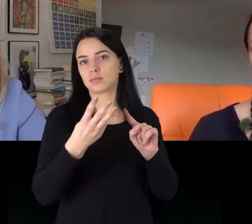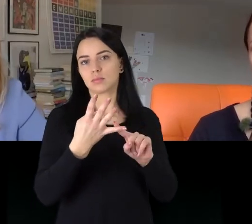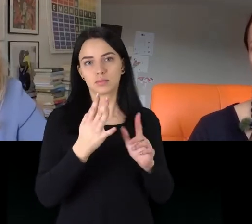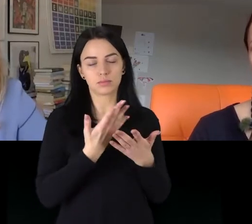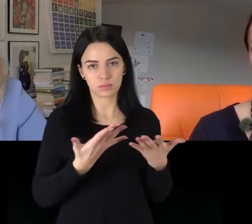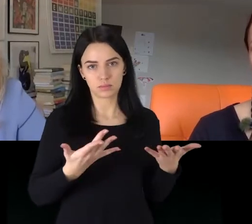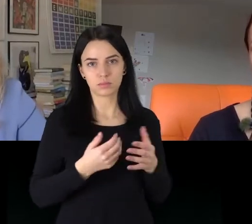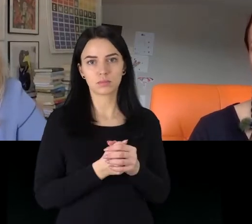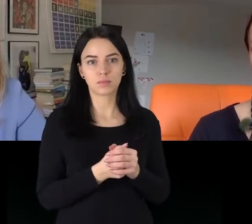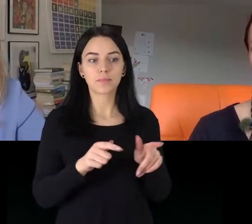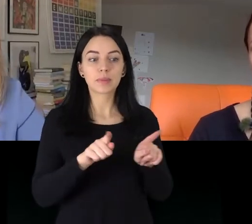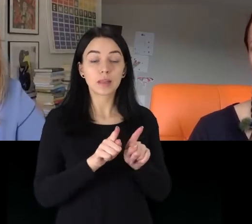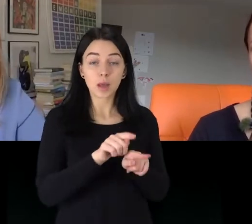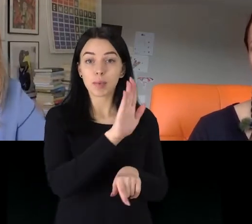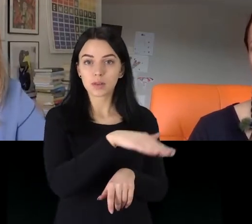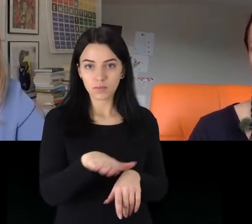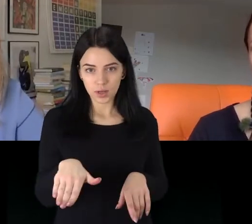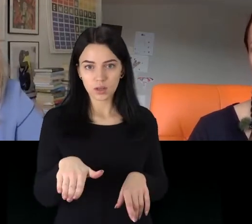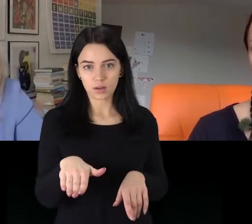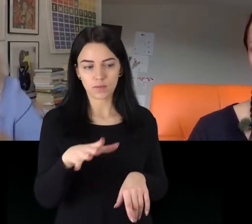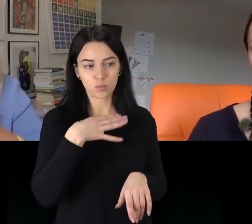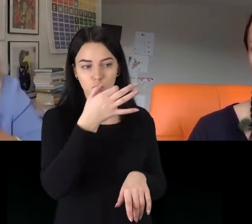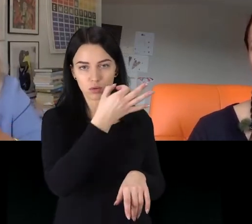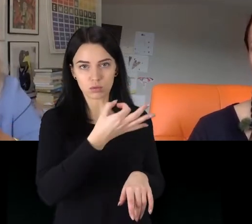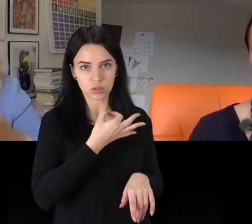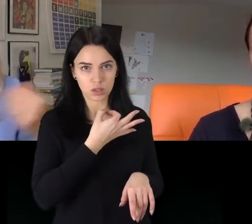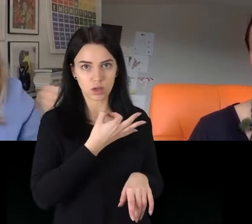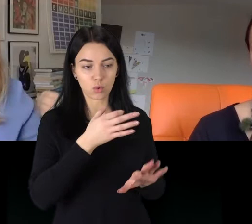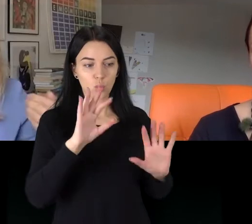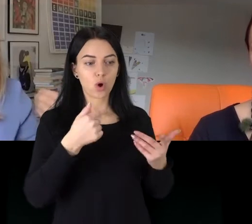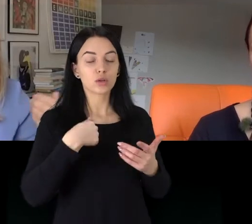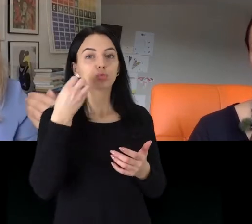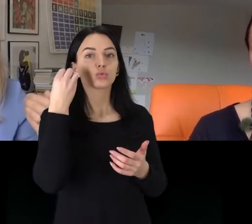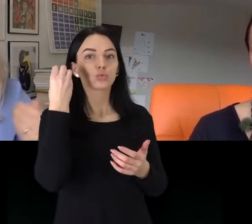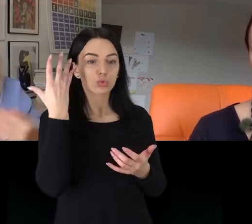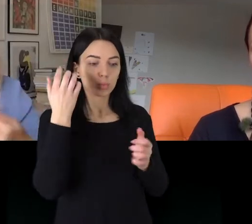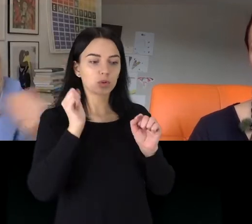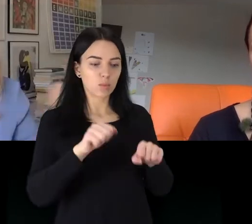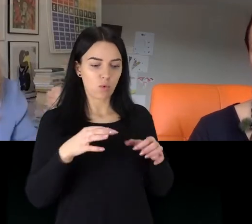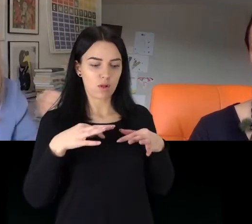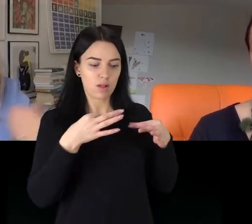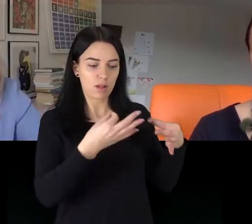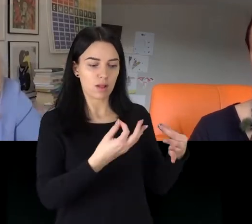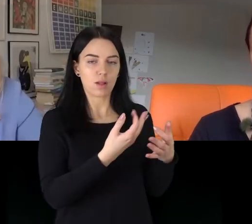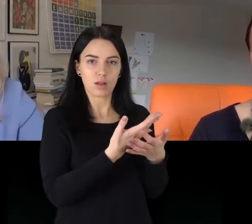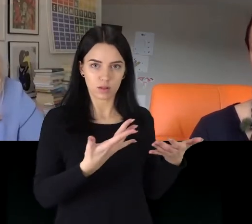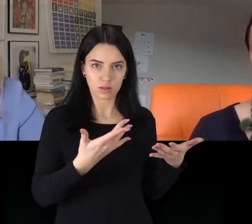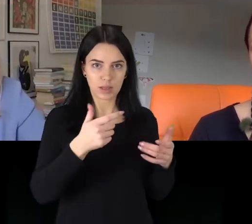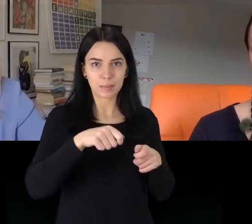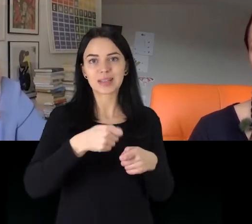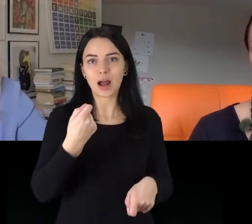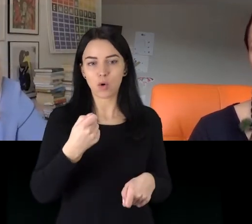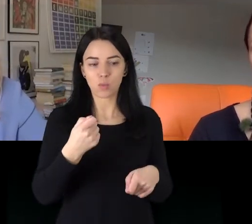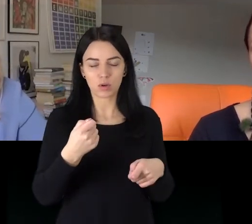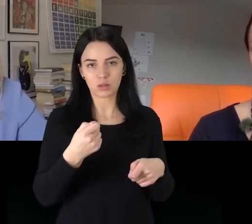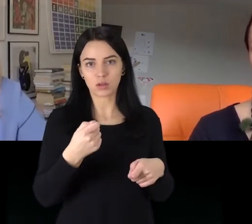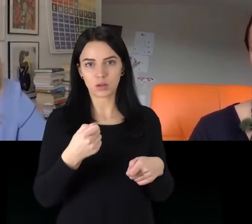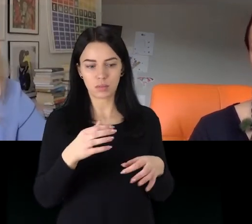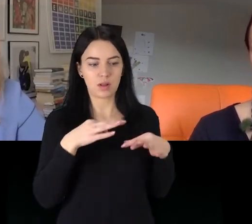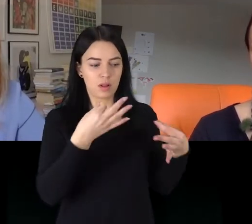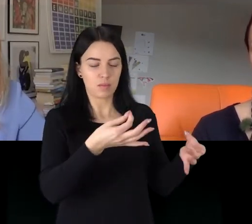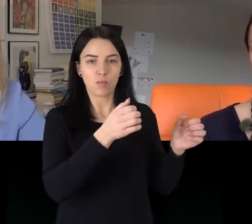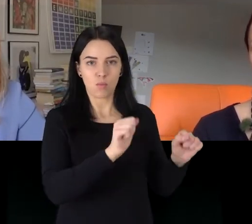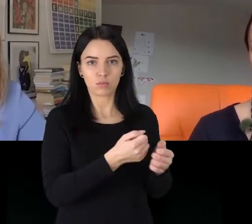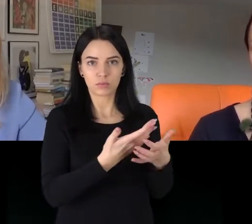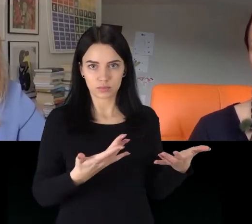lygiai taip pat ir tiem pačiam vaikam, kaip jūs ir sakot, jeigu aš suvokiu ir galiu atskirti, traumos atskirimas, tai tada, nu,